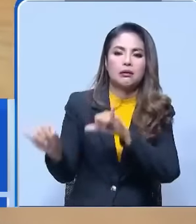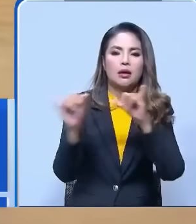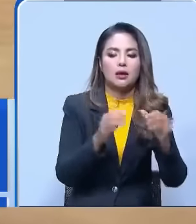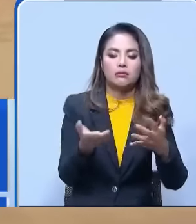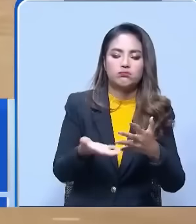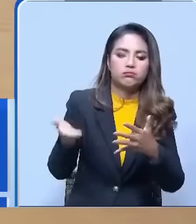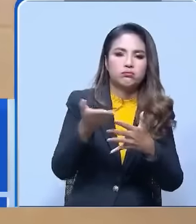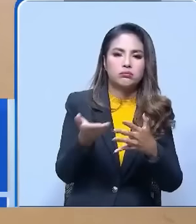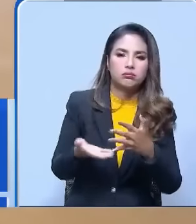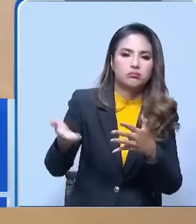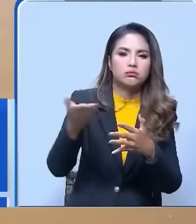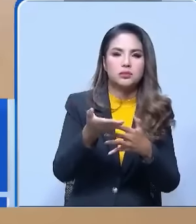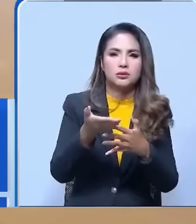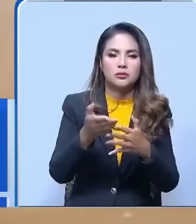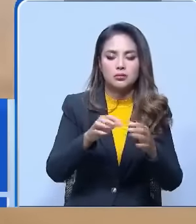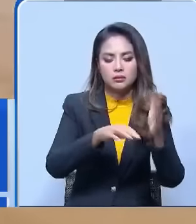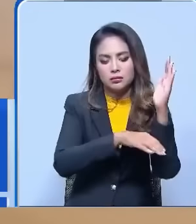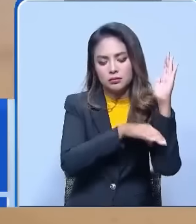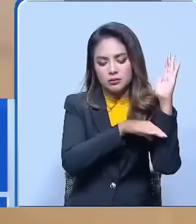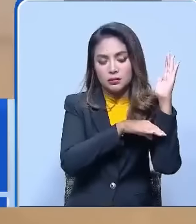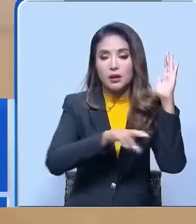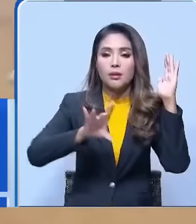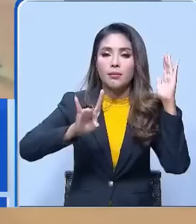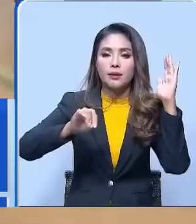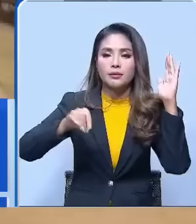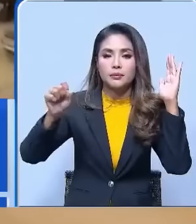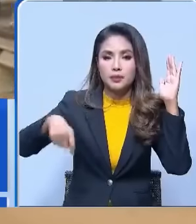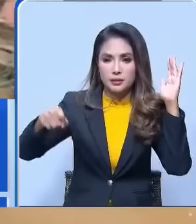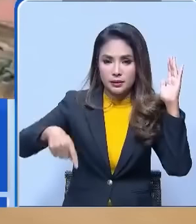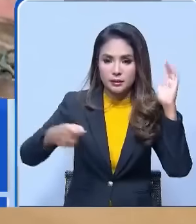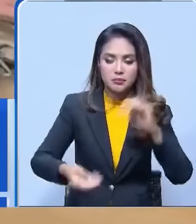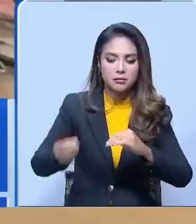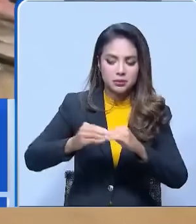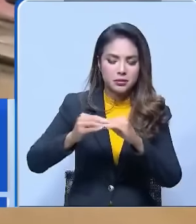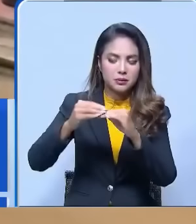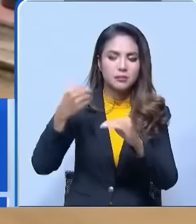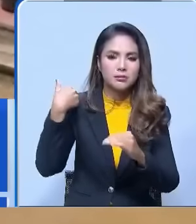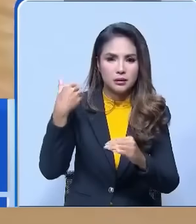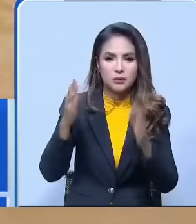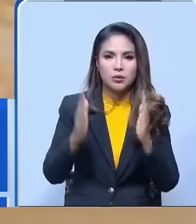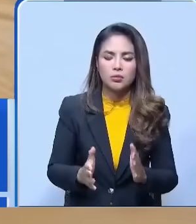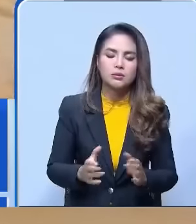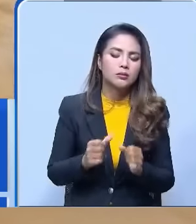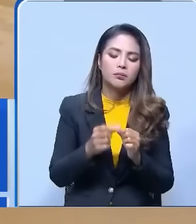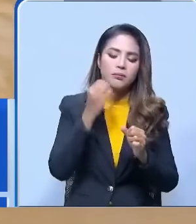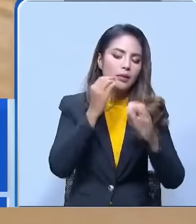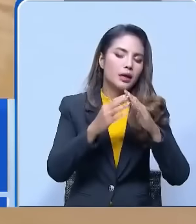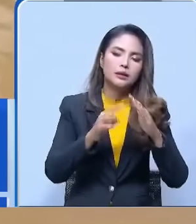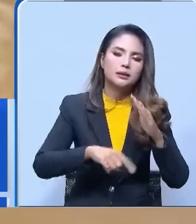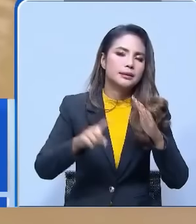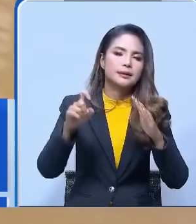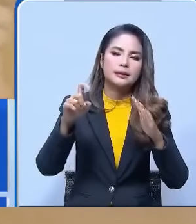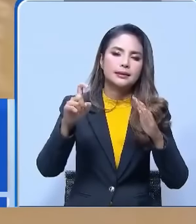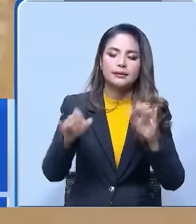งกว่า80เซนติเมตรค่ะแล้วก็มีท่าทีว่าจะเพิ่มขึ้นเรื่อยๆอีกจนชาวบ้านบอกอยู่ไม่ได้แล้วต้องอพยพออกมาน